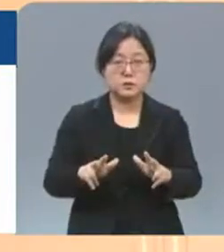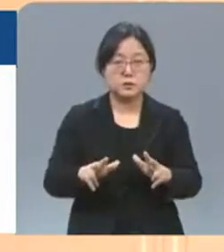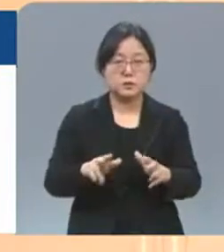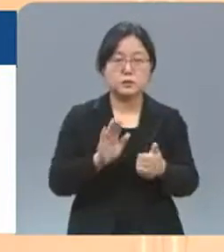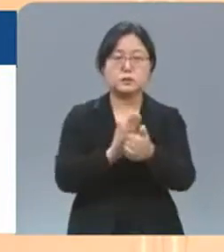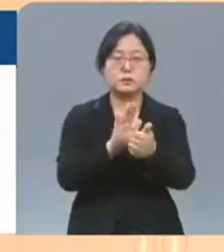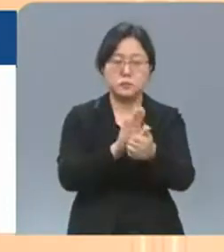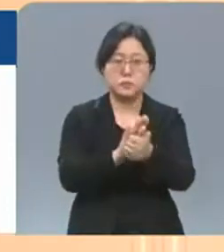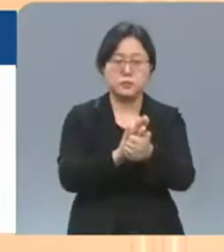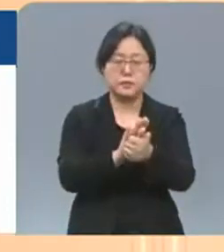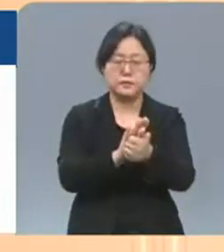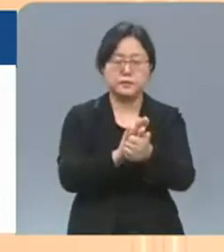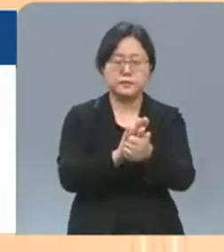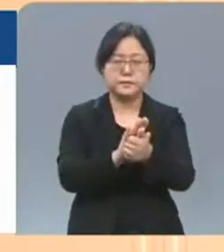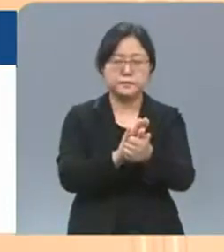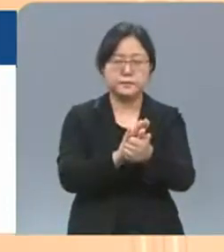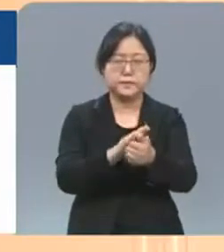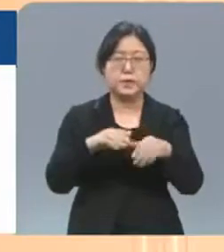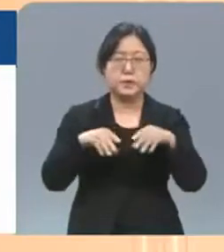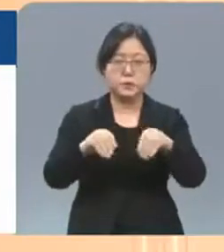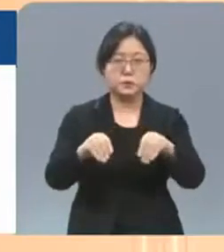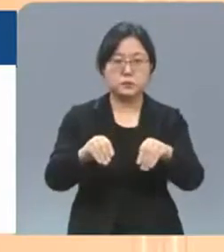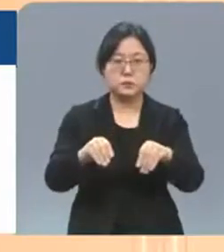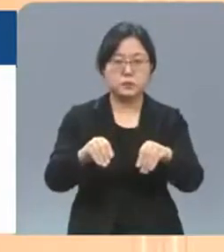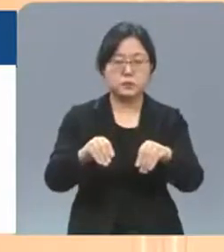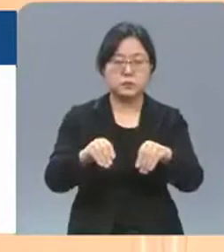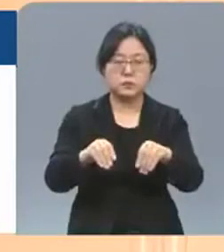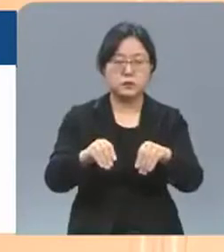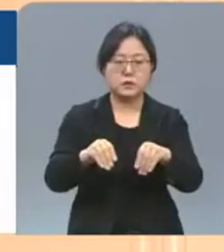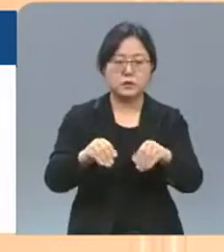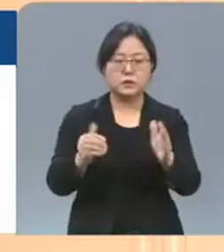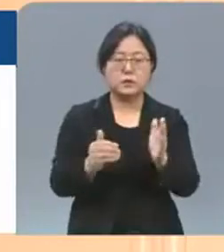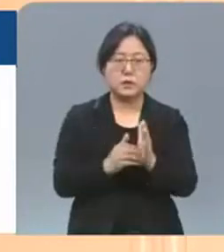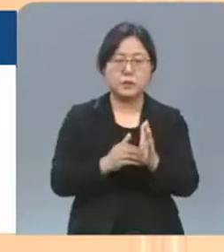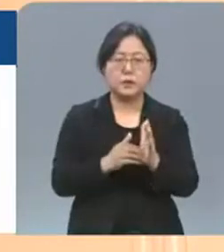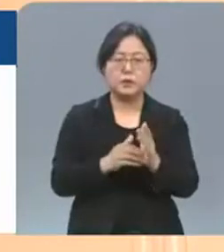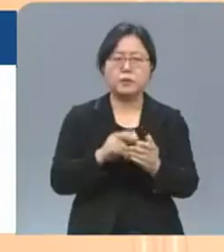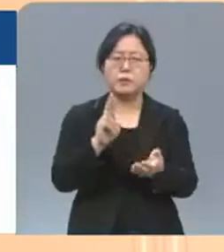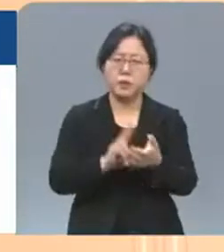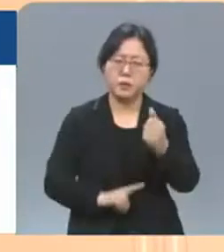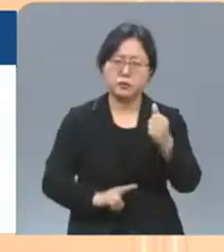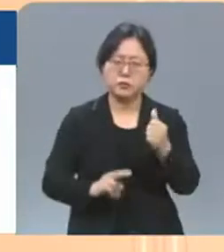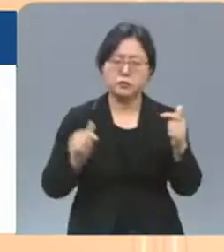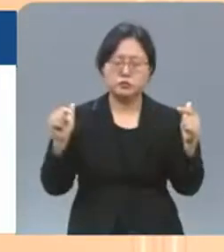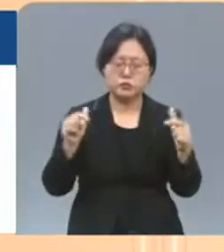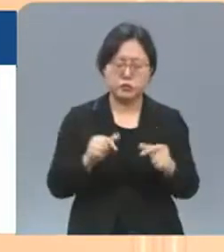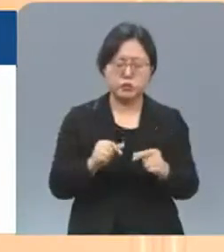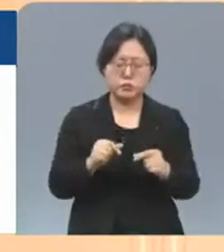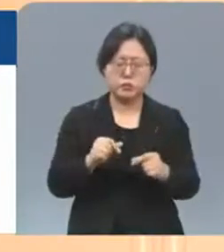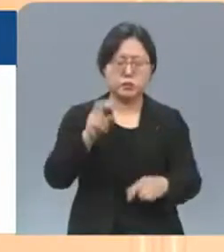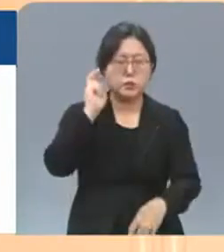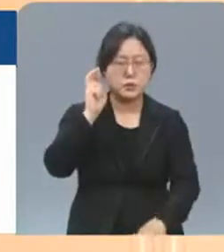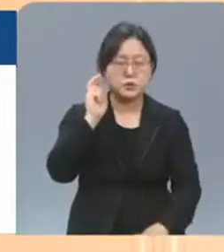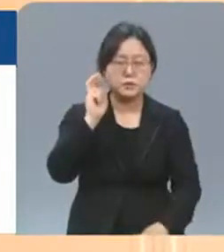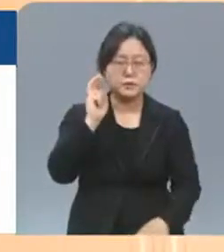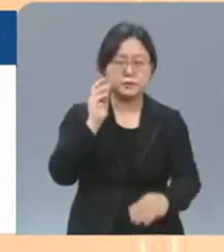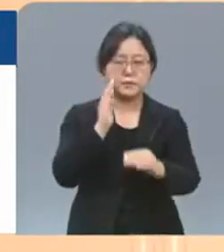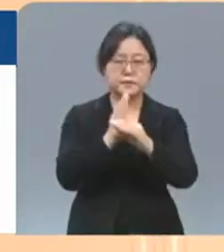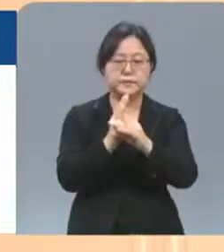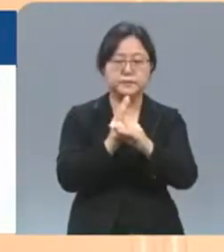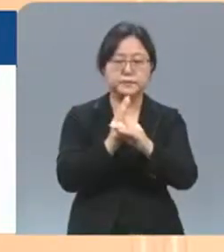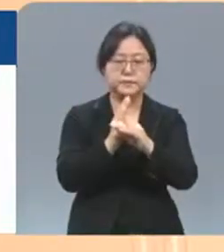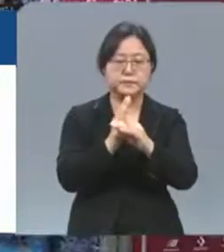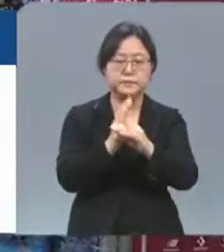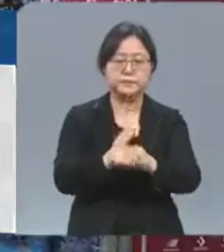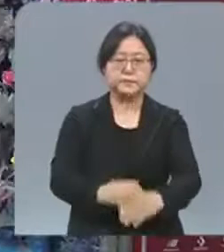그 상생카드가 종료가 되고 만료가 됨으로써 소상공사 매출이 어마어마하게 감소가 될